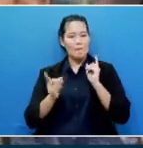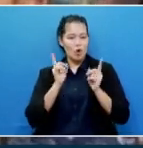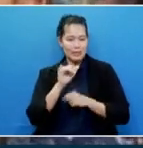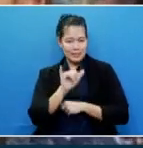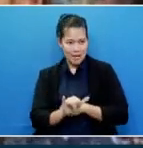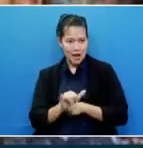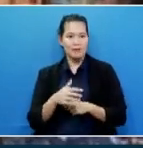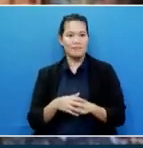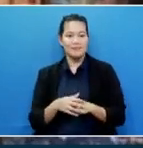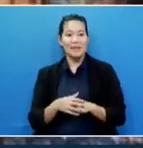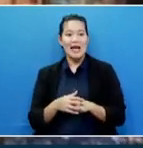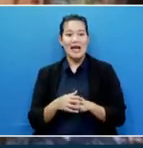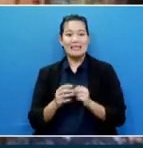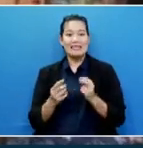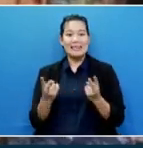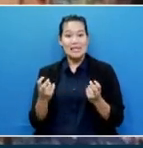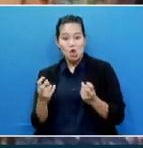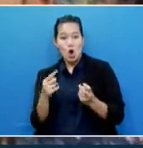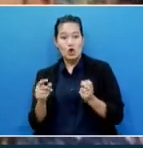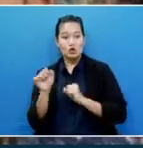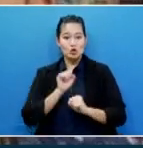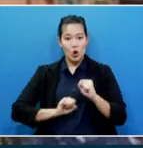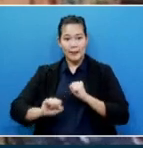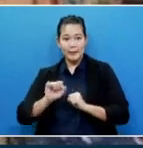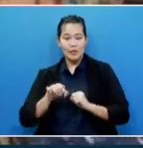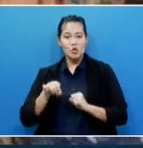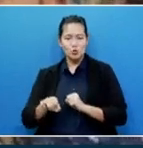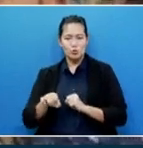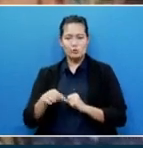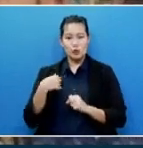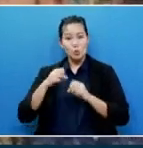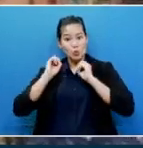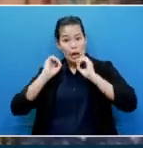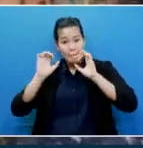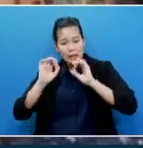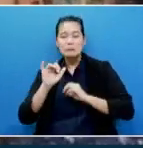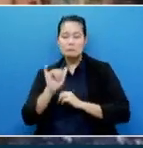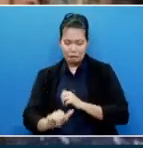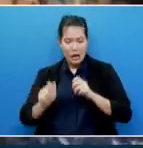untuk di joget di TikTok itu saya rasa kalau ditanya itu kampanye atau tidak, ya kampanye.